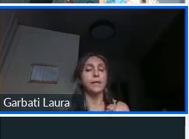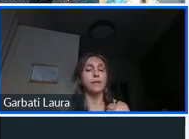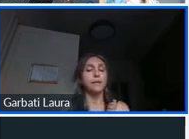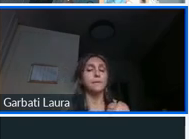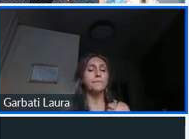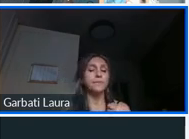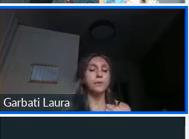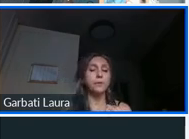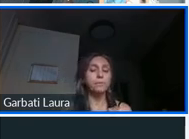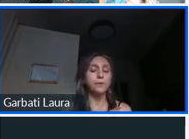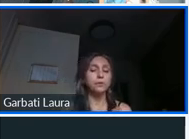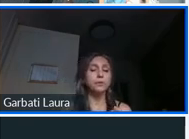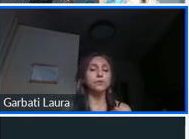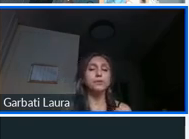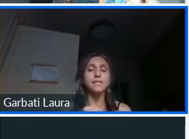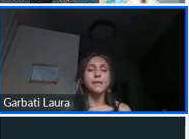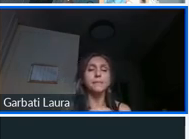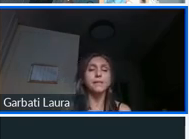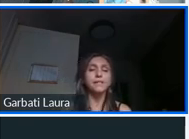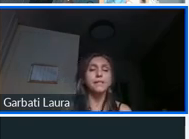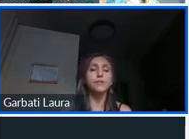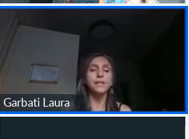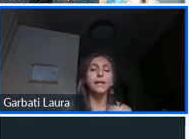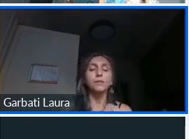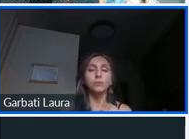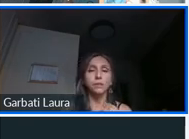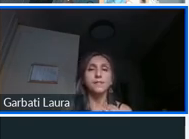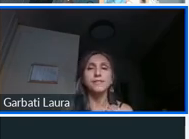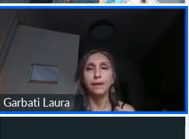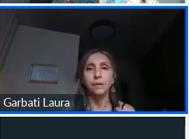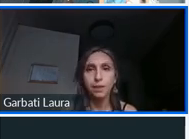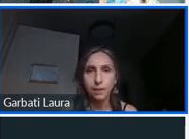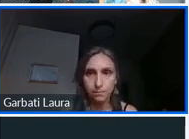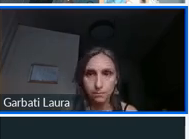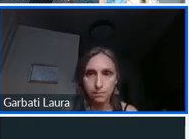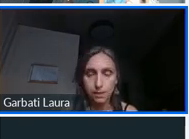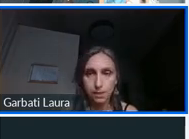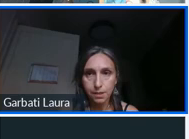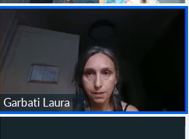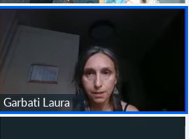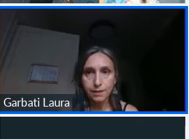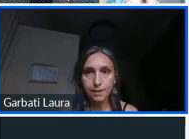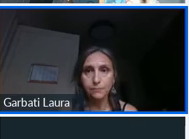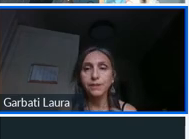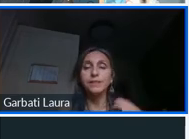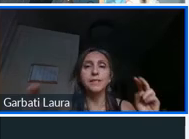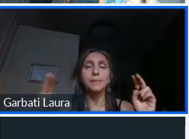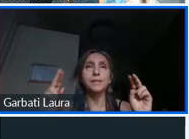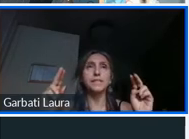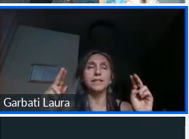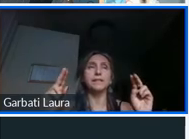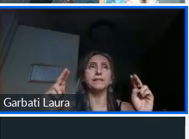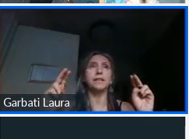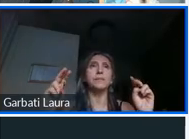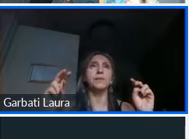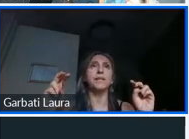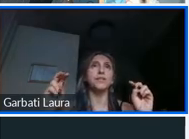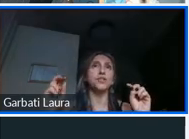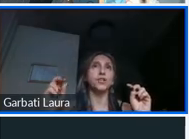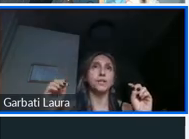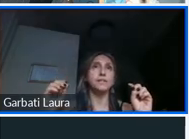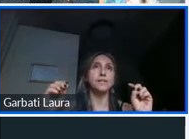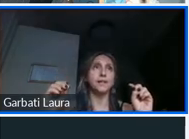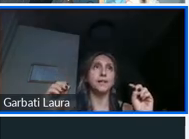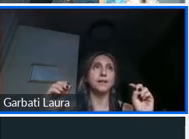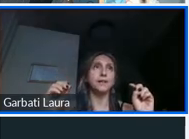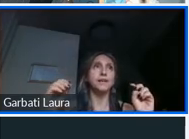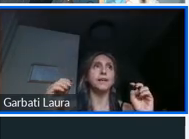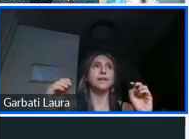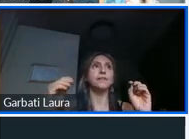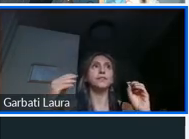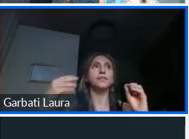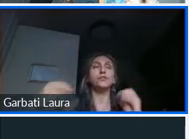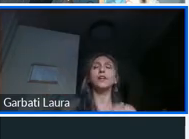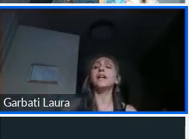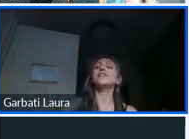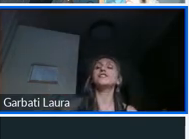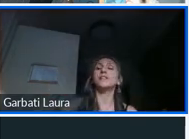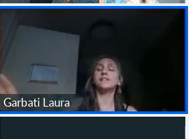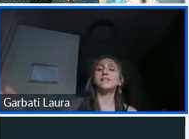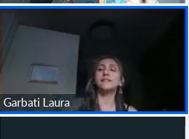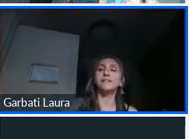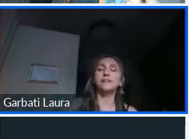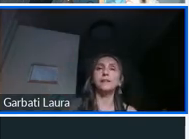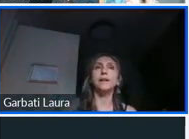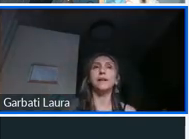dire che quel prodotto in sé per sé non è utilizzabile. Infatti, se pensate il termine licenza, no, ti